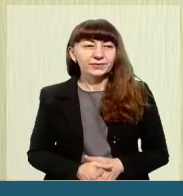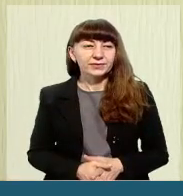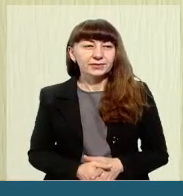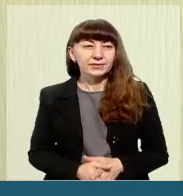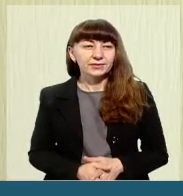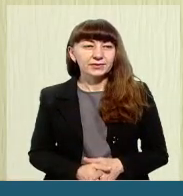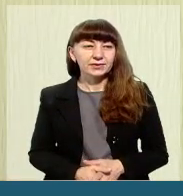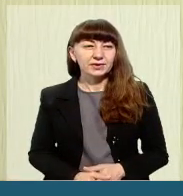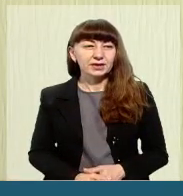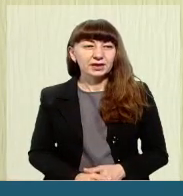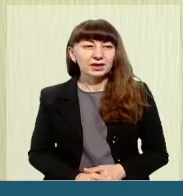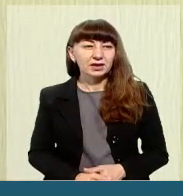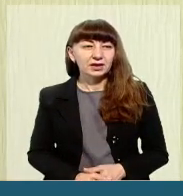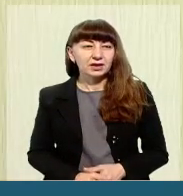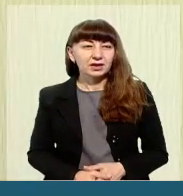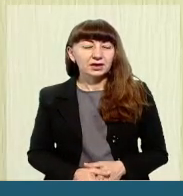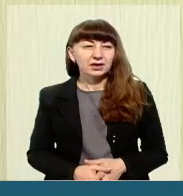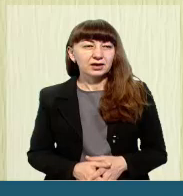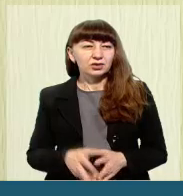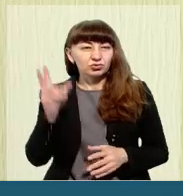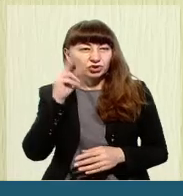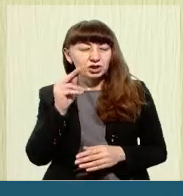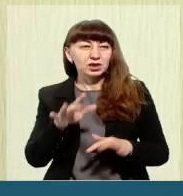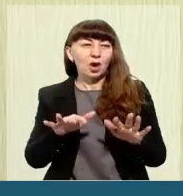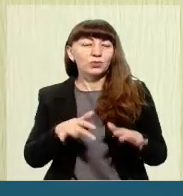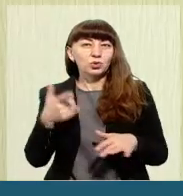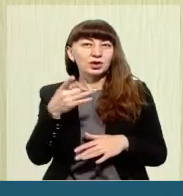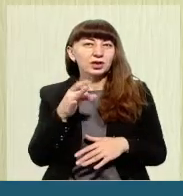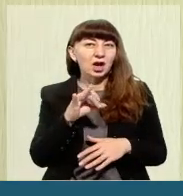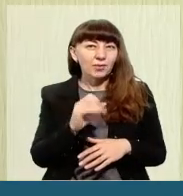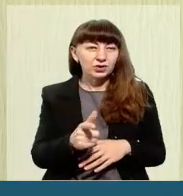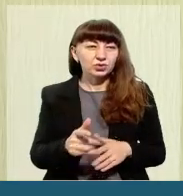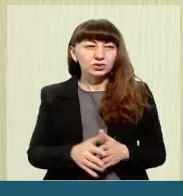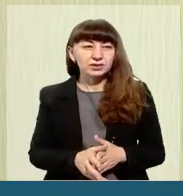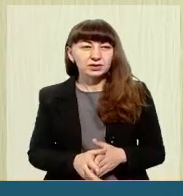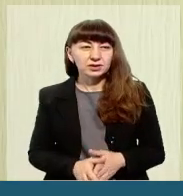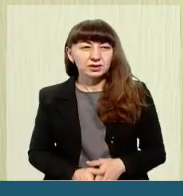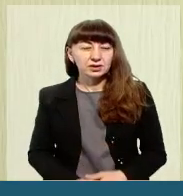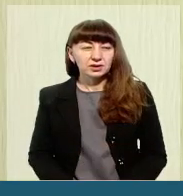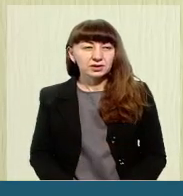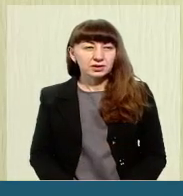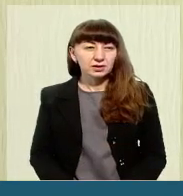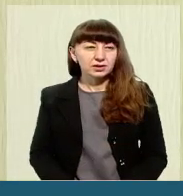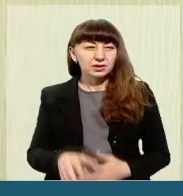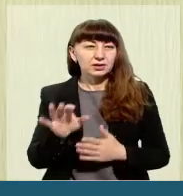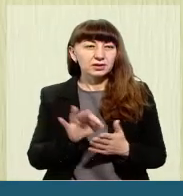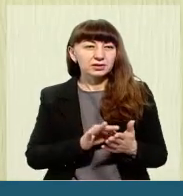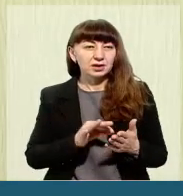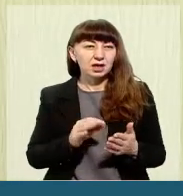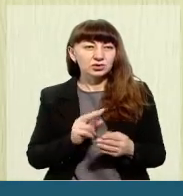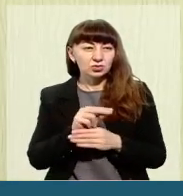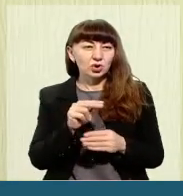бы залезть в компьютер и изучить компьютер. Ее навыки компьютерские. Но сразу мы не